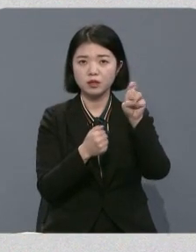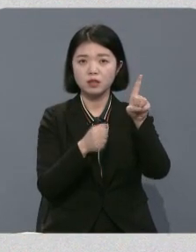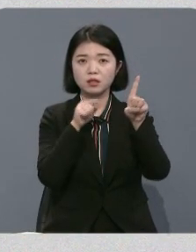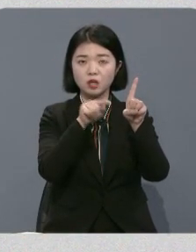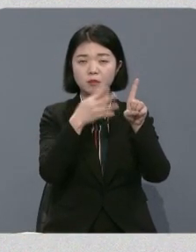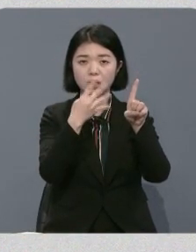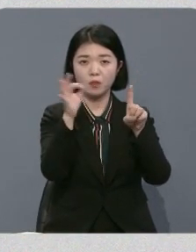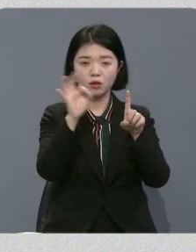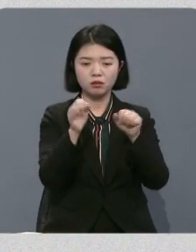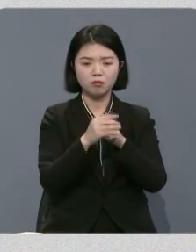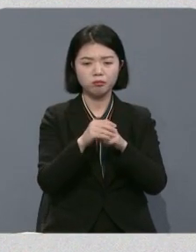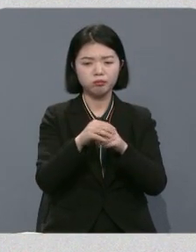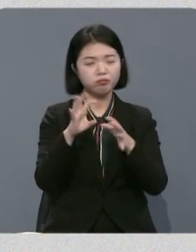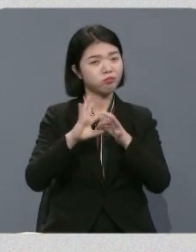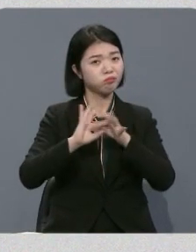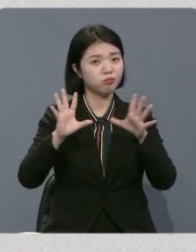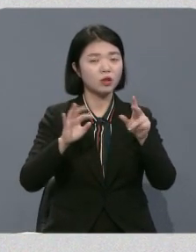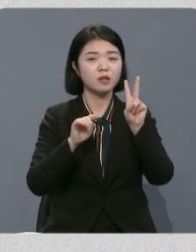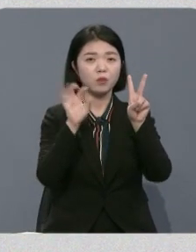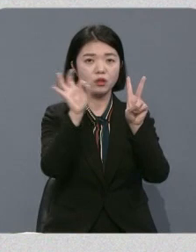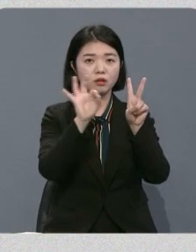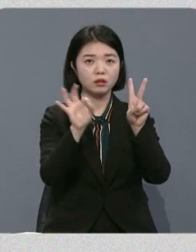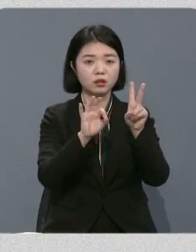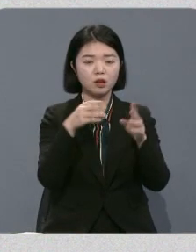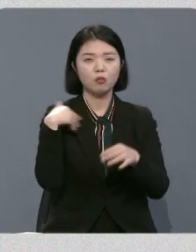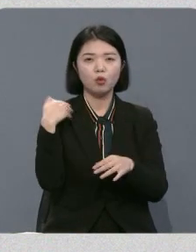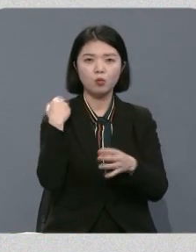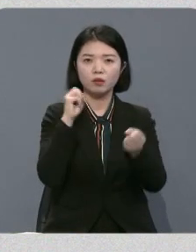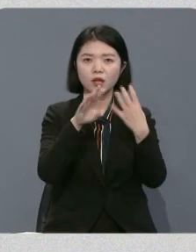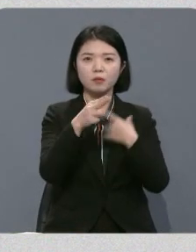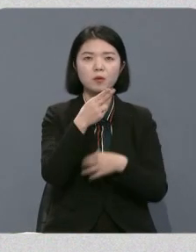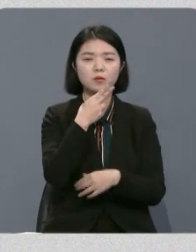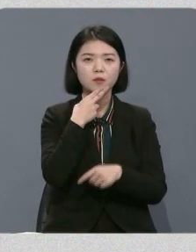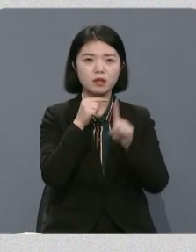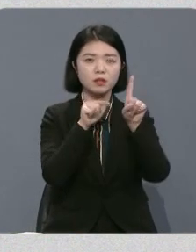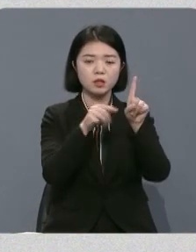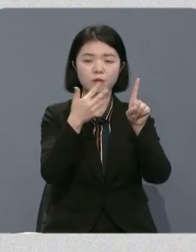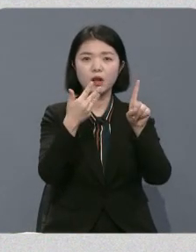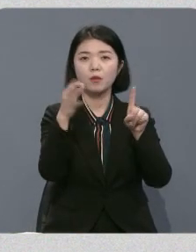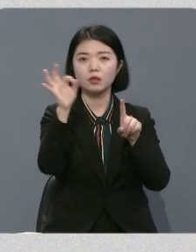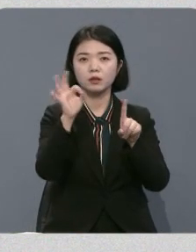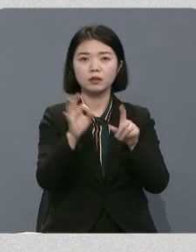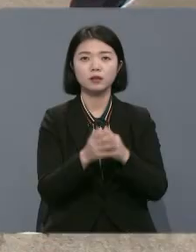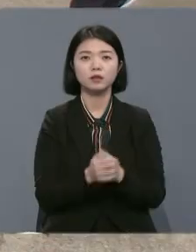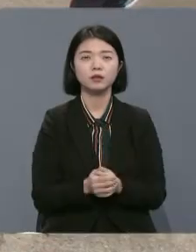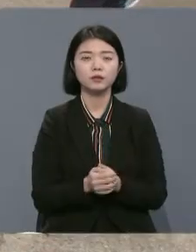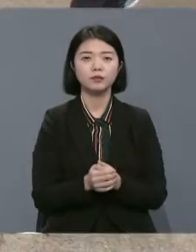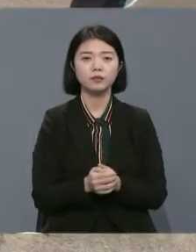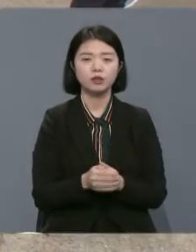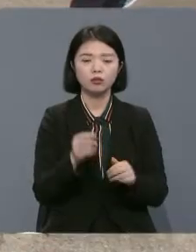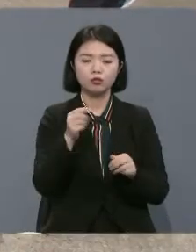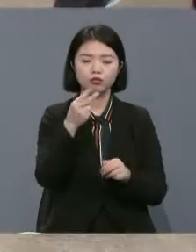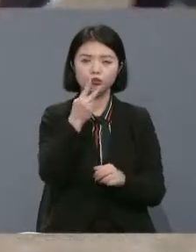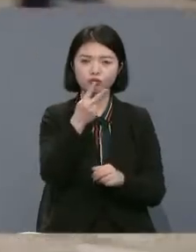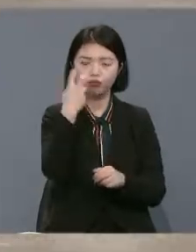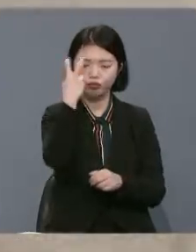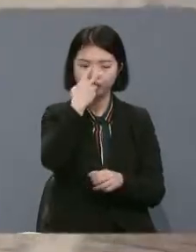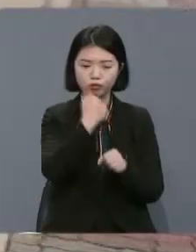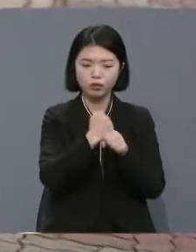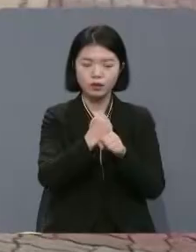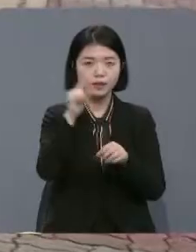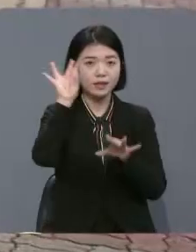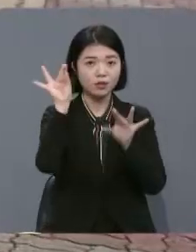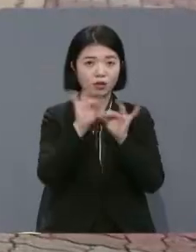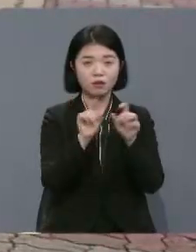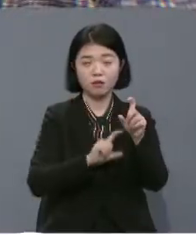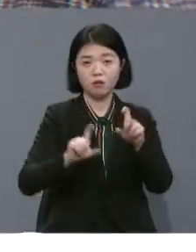어느 쪽도 아니다 2% 모름 과 무응답 이 1.8% 였읍니다 2 조사에서 모두 찬성 의견이